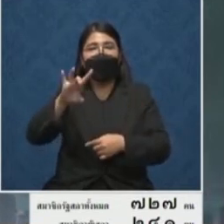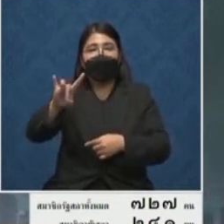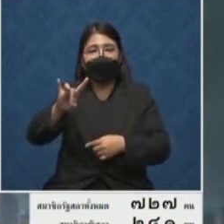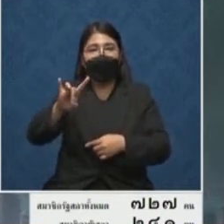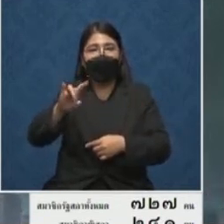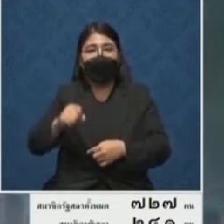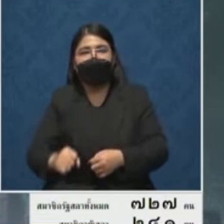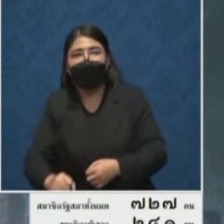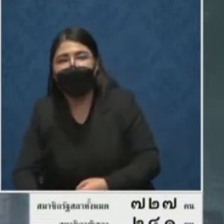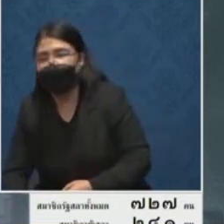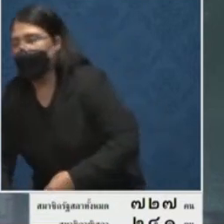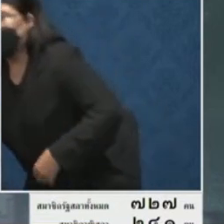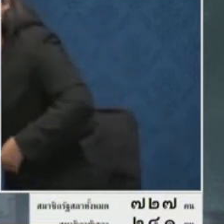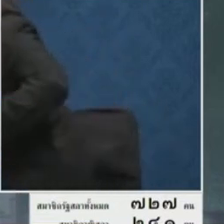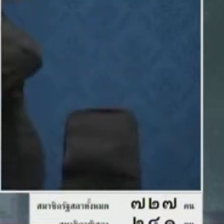การครับ